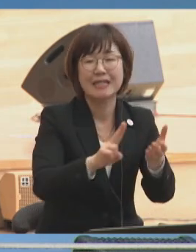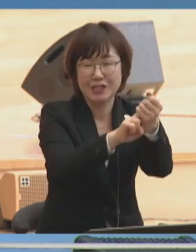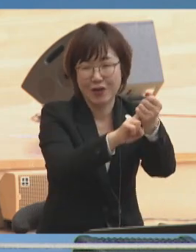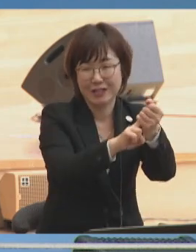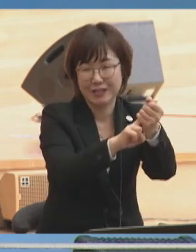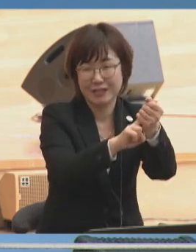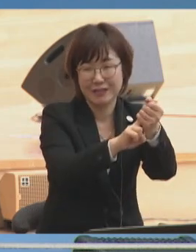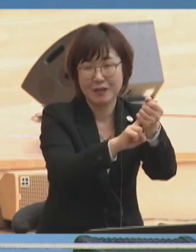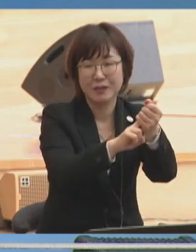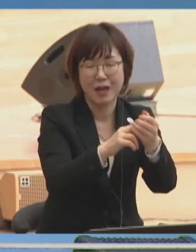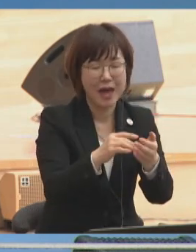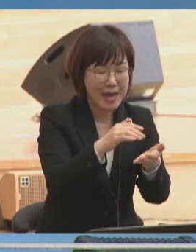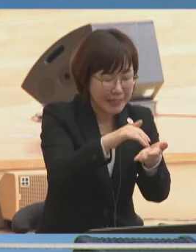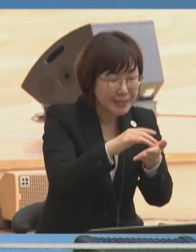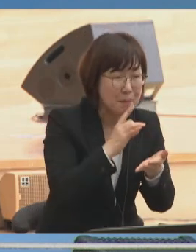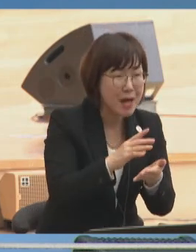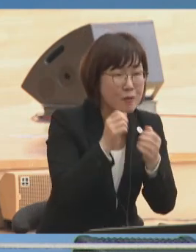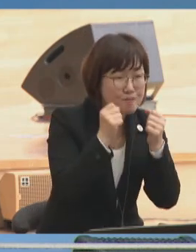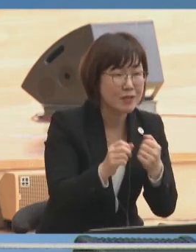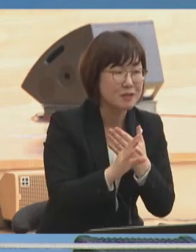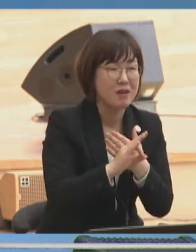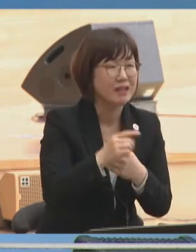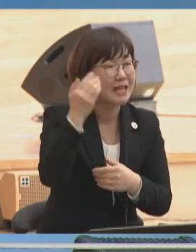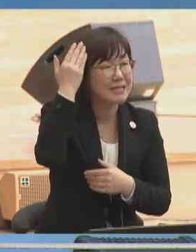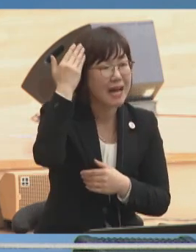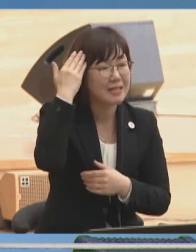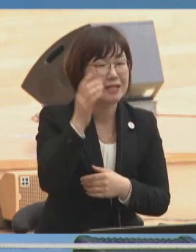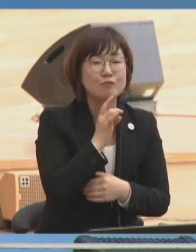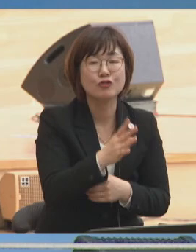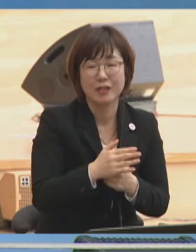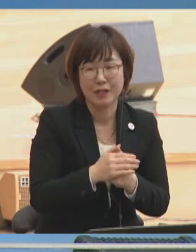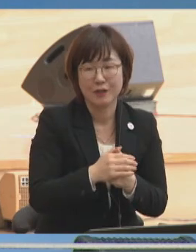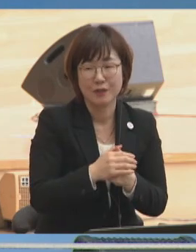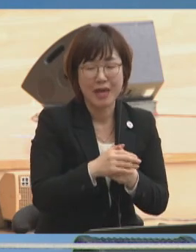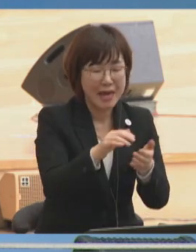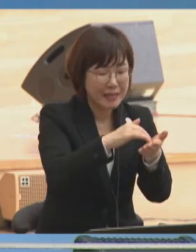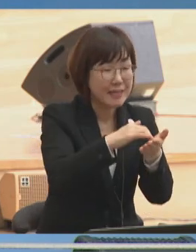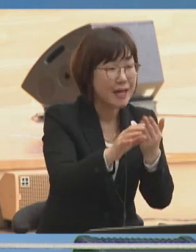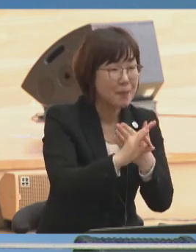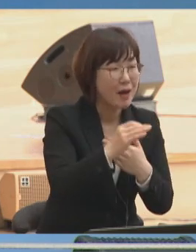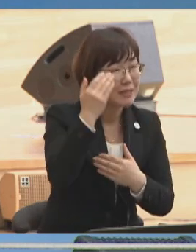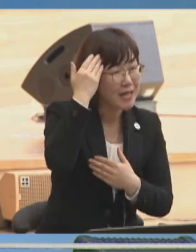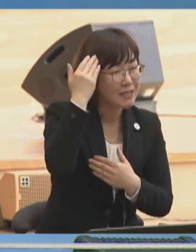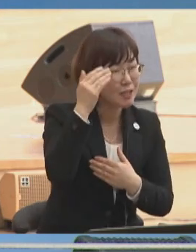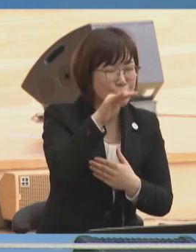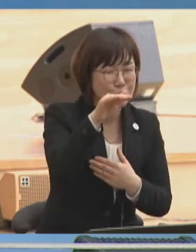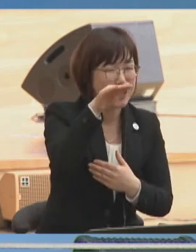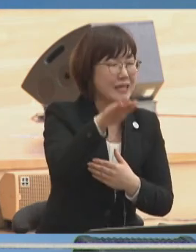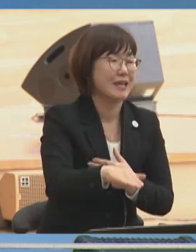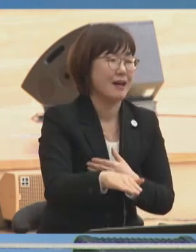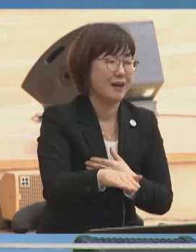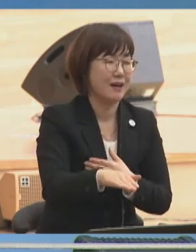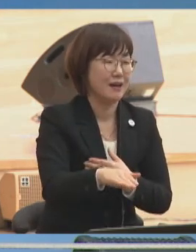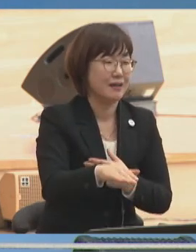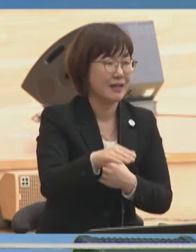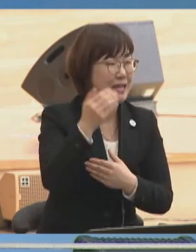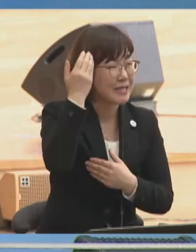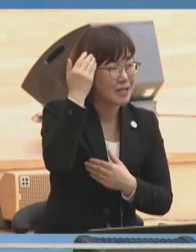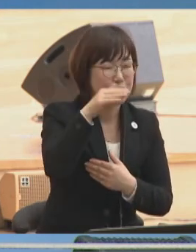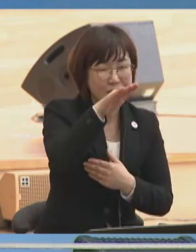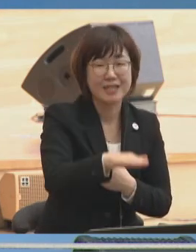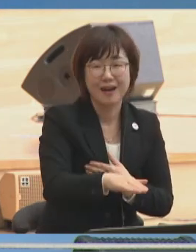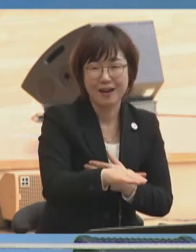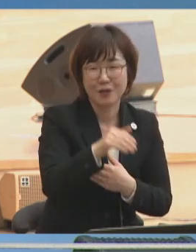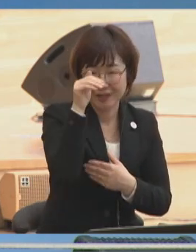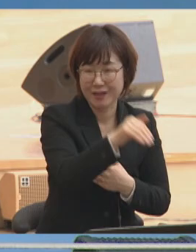계산으로 머물러 있으면, 계산하면 상식이죠. 상식. 근데 여러분 계산하면 상식 수준도 안 됩니다. 상식보다